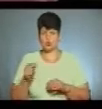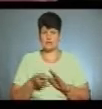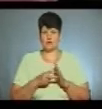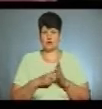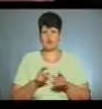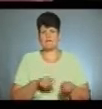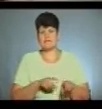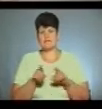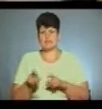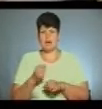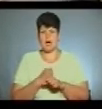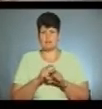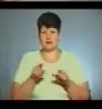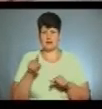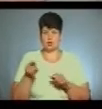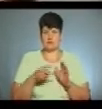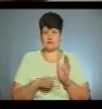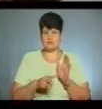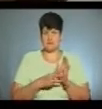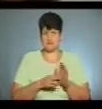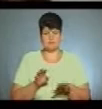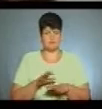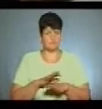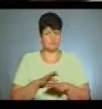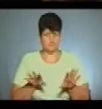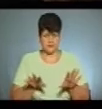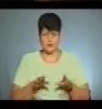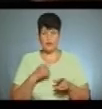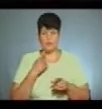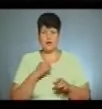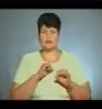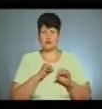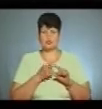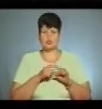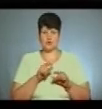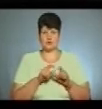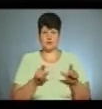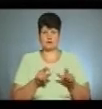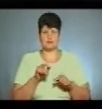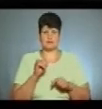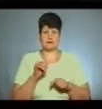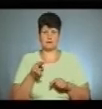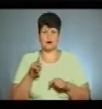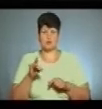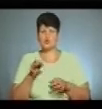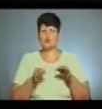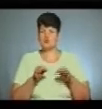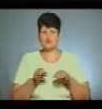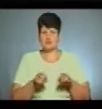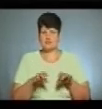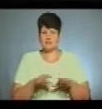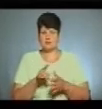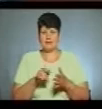аптеки номер 78 в Тернополі не відбулося. За словами адвоката цього закладу Івана Парубія, суд не врегулював питання